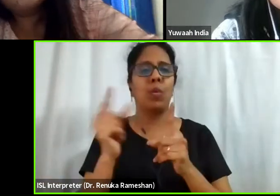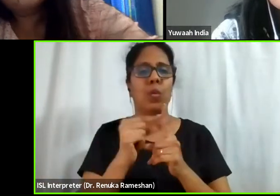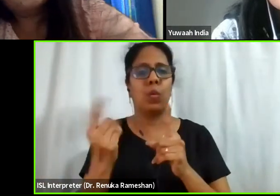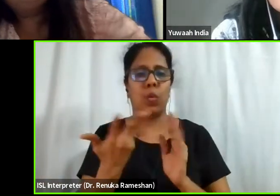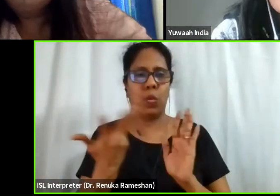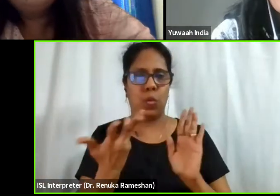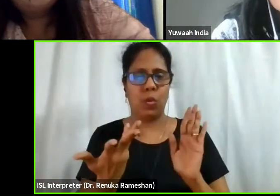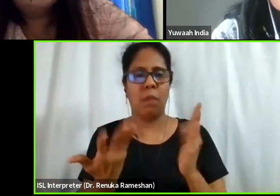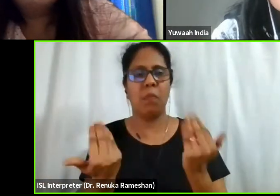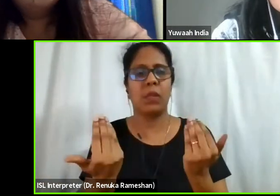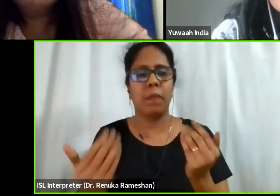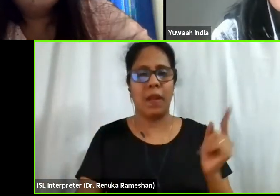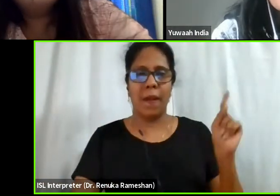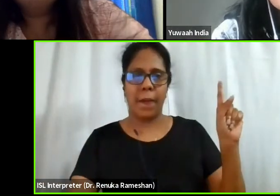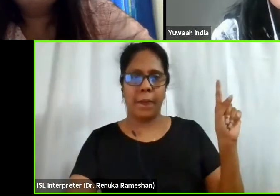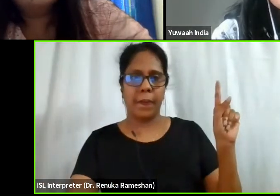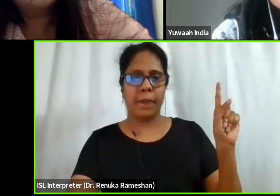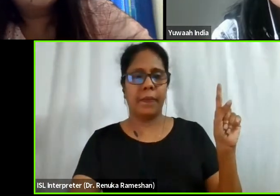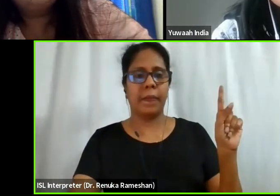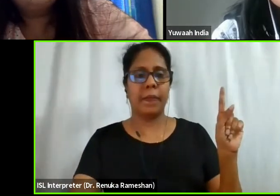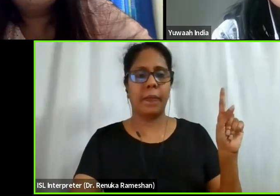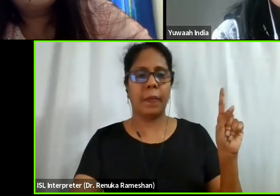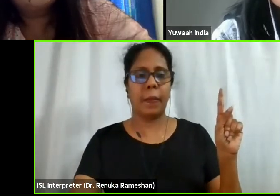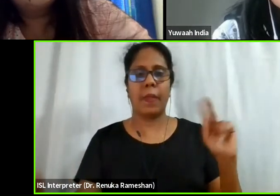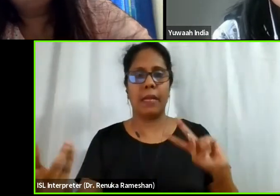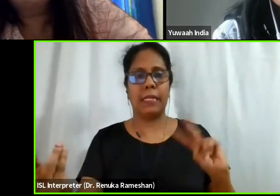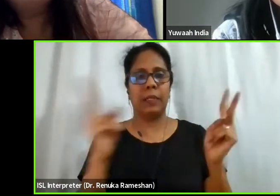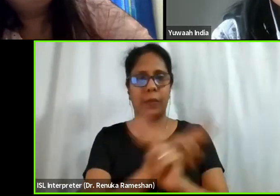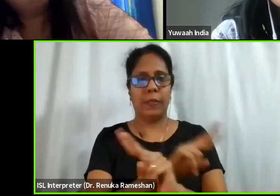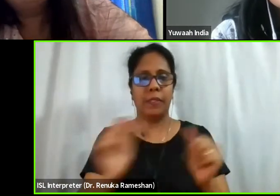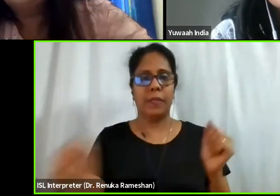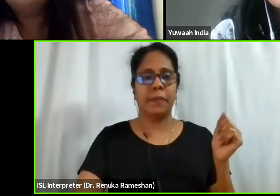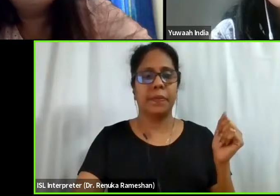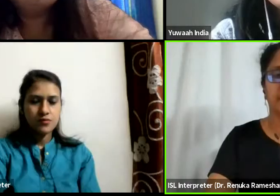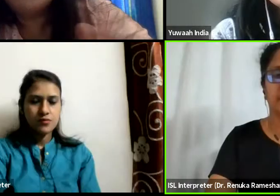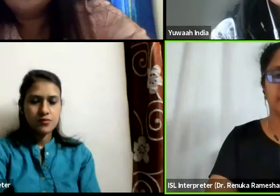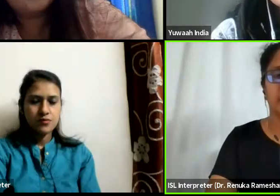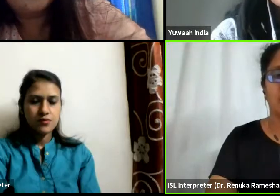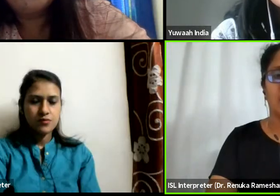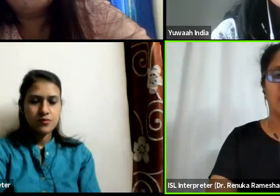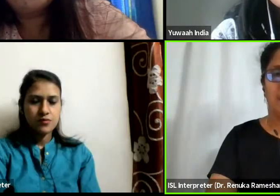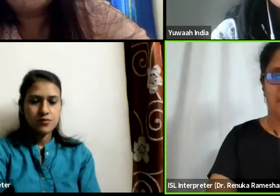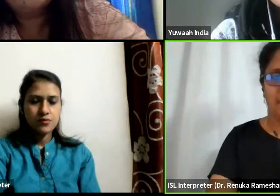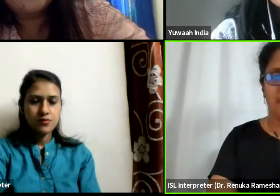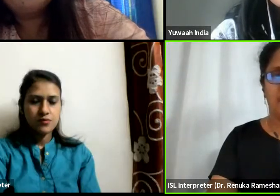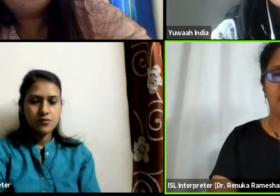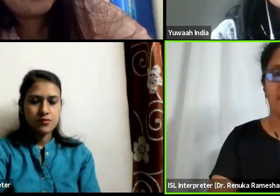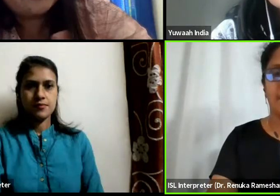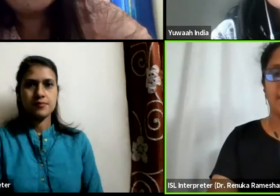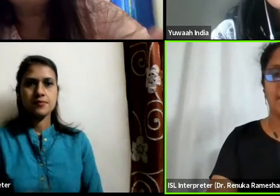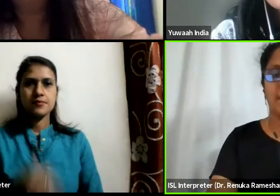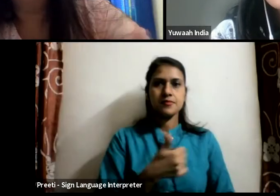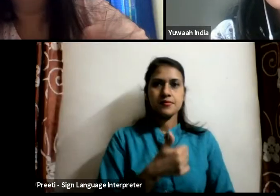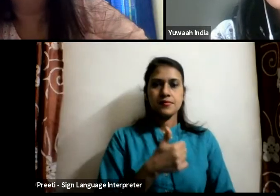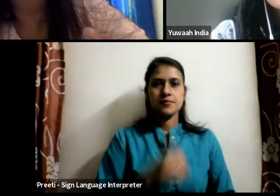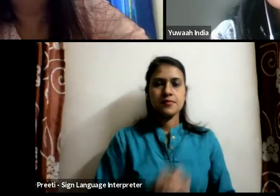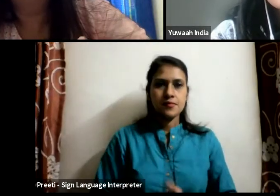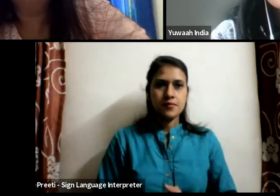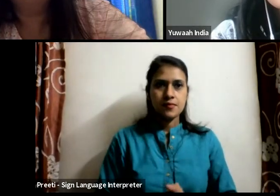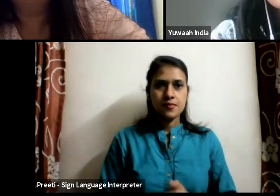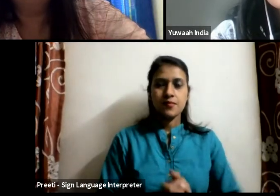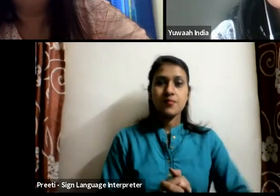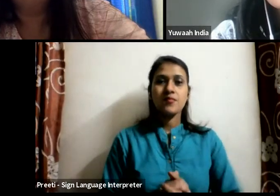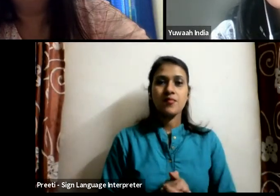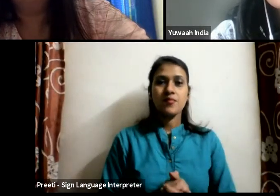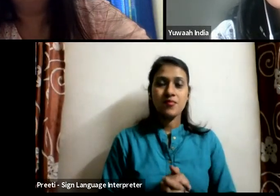है कि अभी सेकेंड वेव में जो कोरोना के पेशेंट्स हो रहे हैं, ये रिकवर तो हो जा रहे हैं, बट उसके बाद परसिस्टेंट वीकनेस